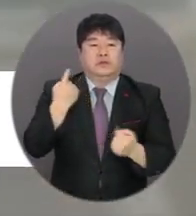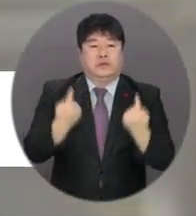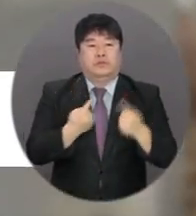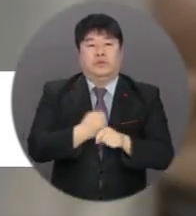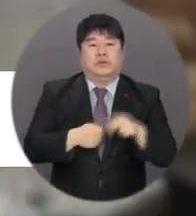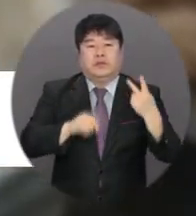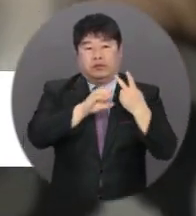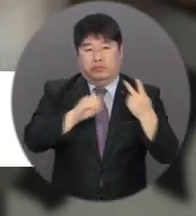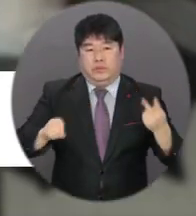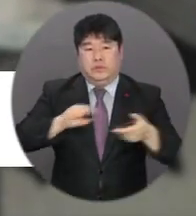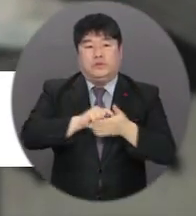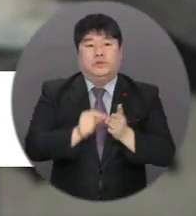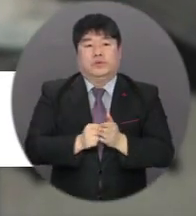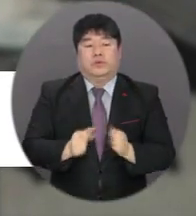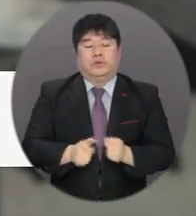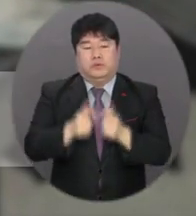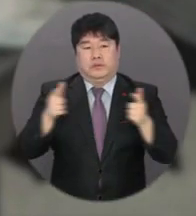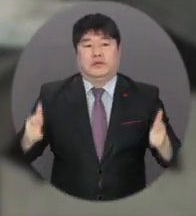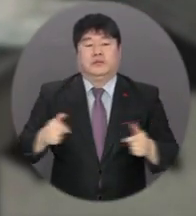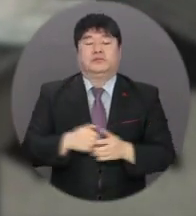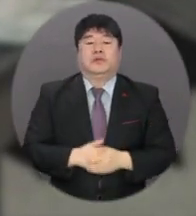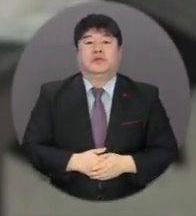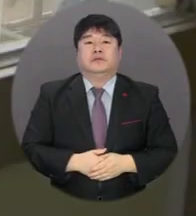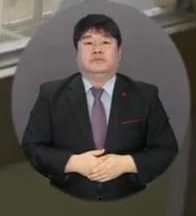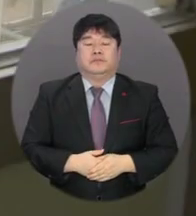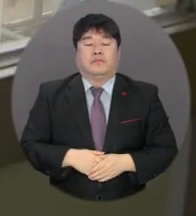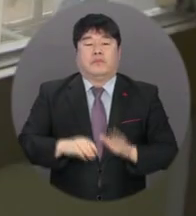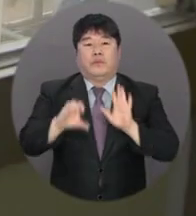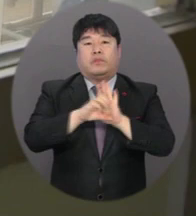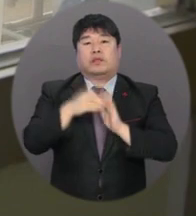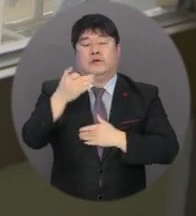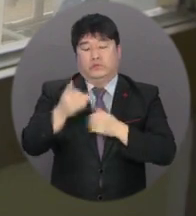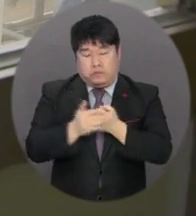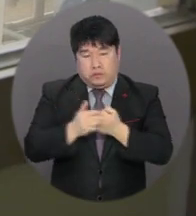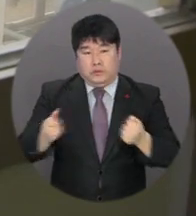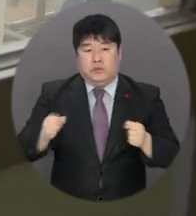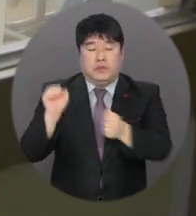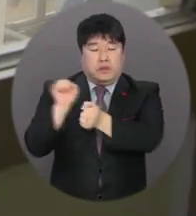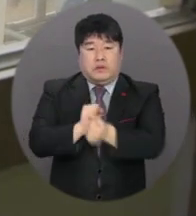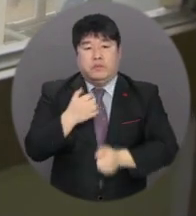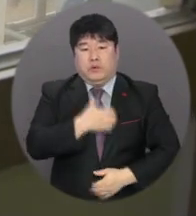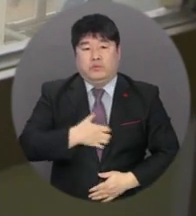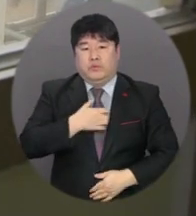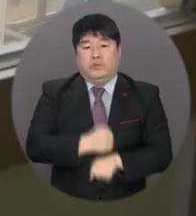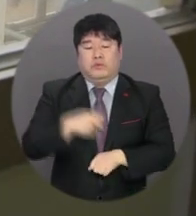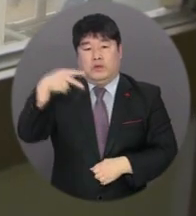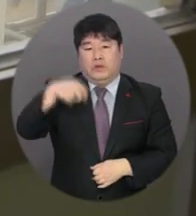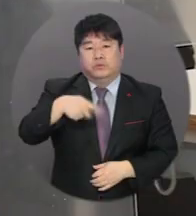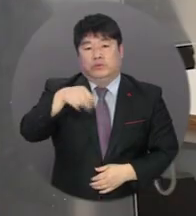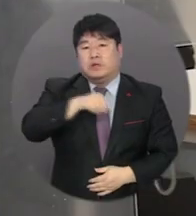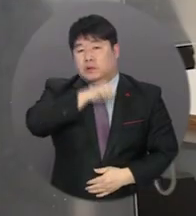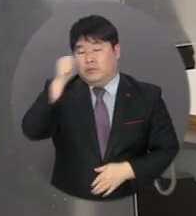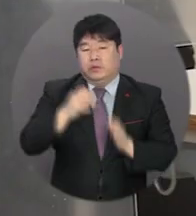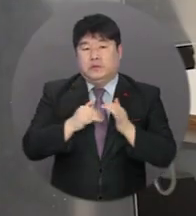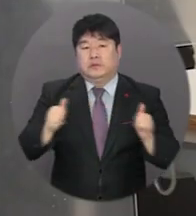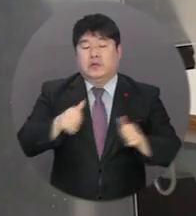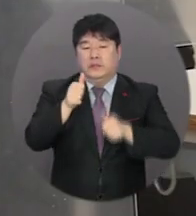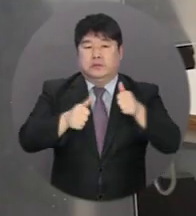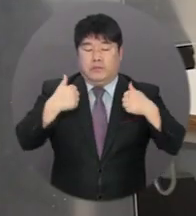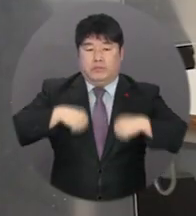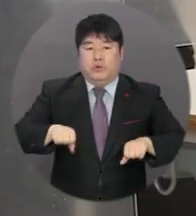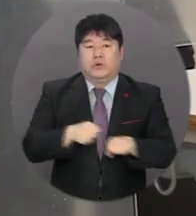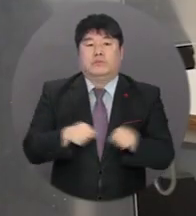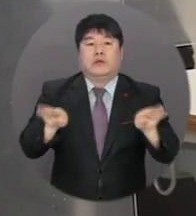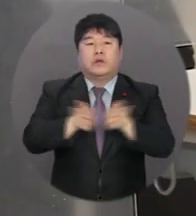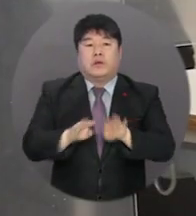각각 2%포인트가량 증가했습니다. 코로나19 때문에 감염을 우려한 수시 합격생들이 시험을 포기하면서